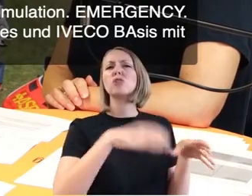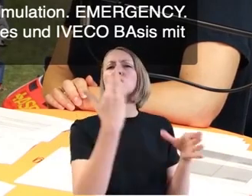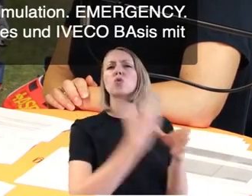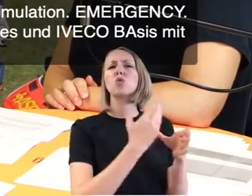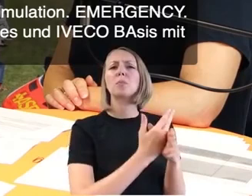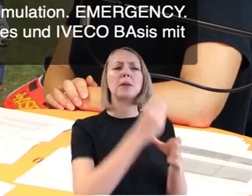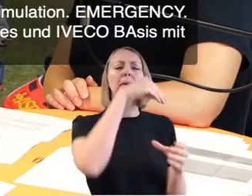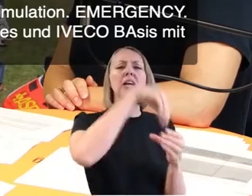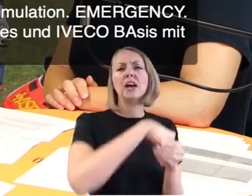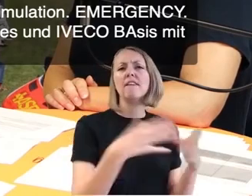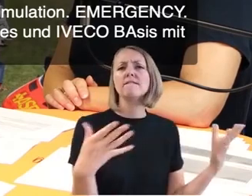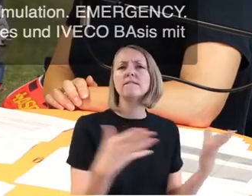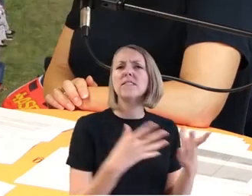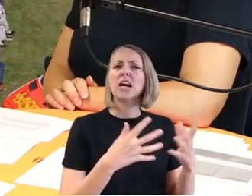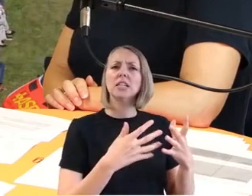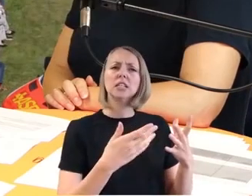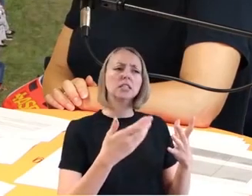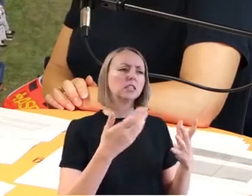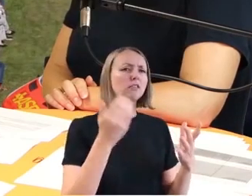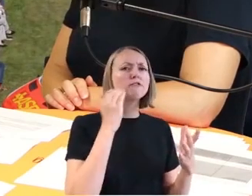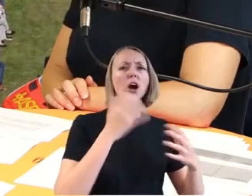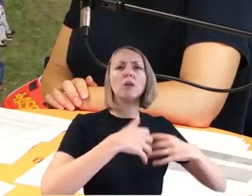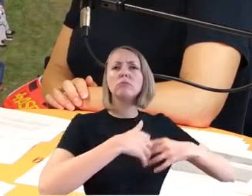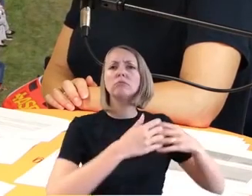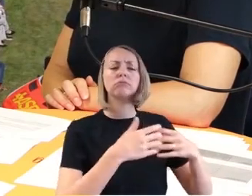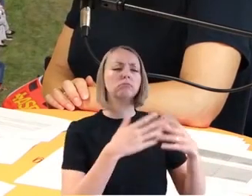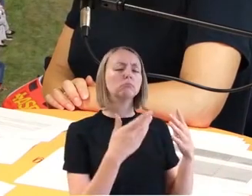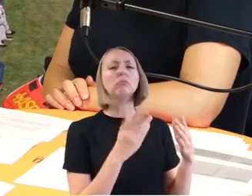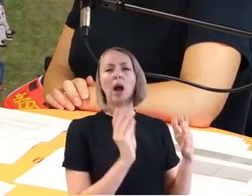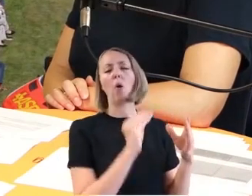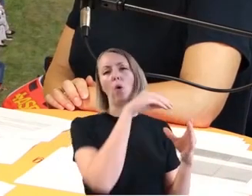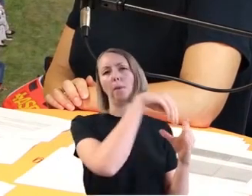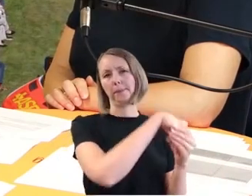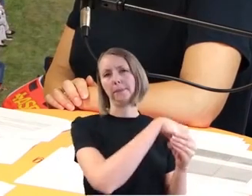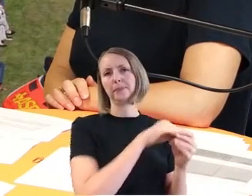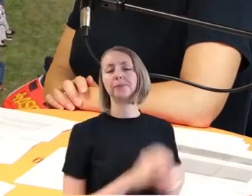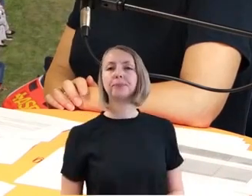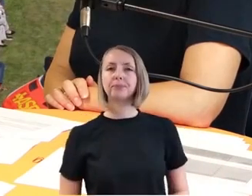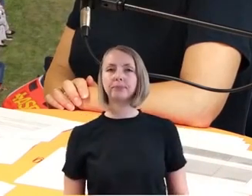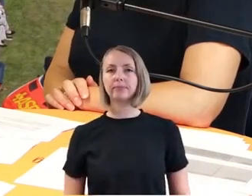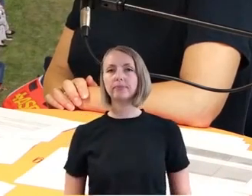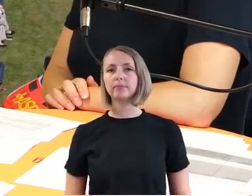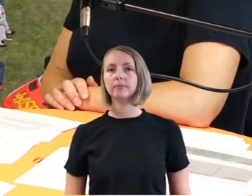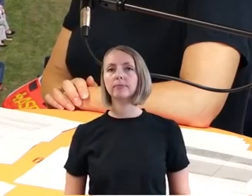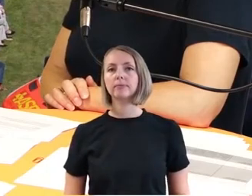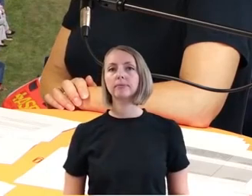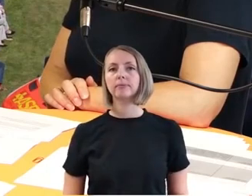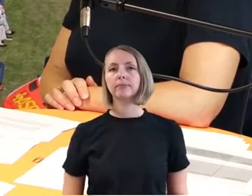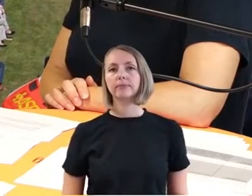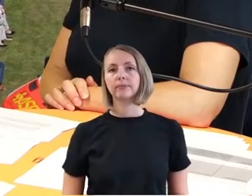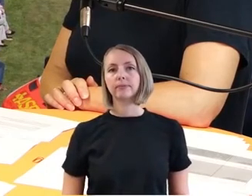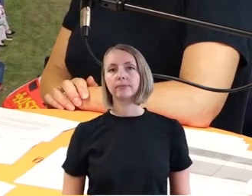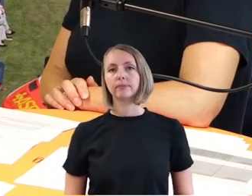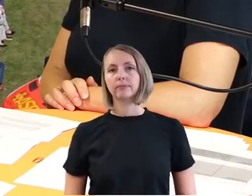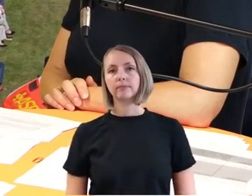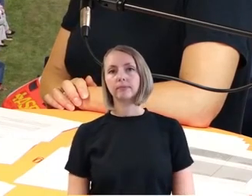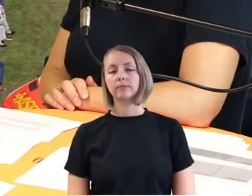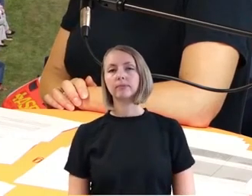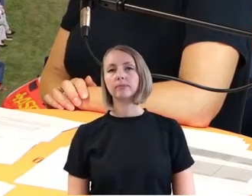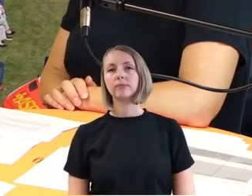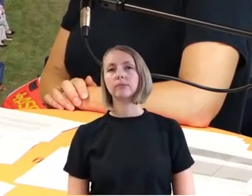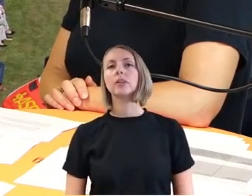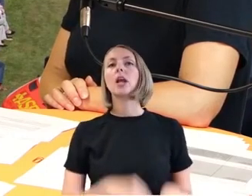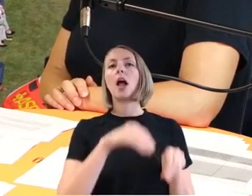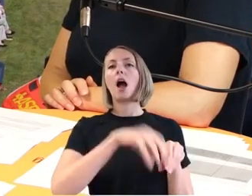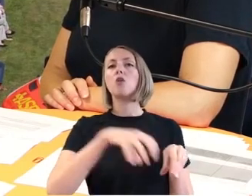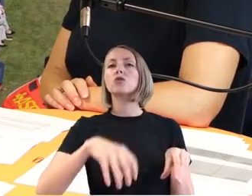es entstanden ist und wie es einzusortieren ist. Das Ausstattungskonzept, ich sagte es eben schon, hat ja eine